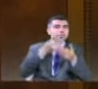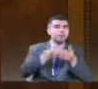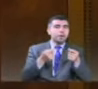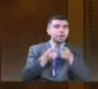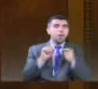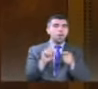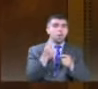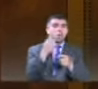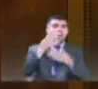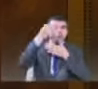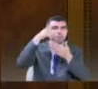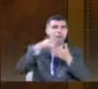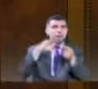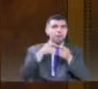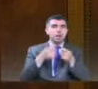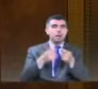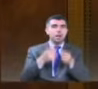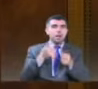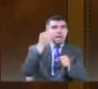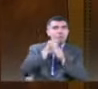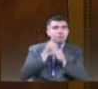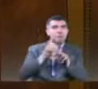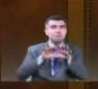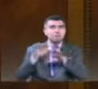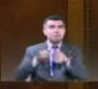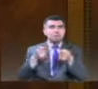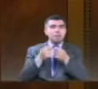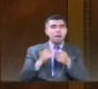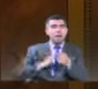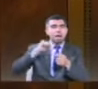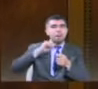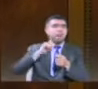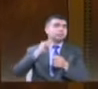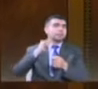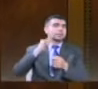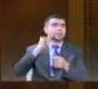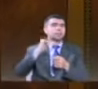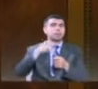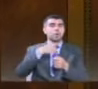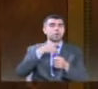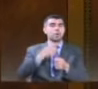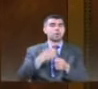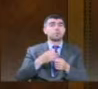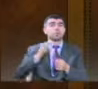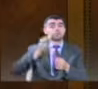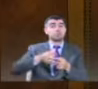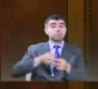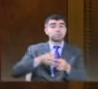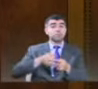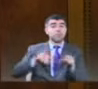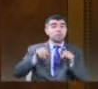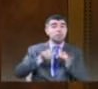المغرب طرفاً قوياً، والعمل بمنطق رابح رابح، وهو المنطق الذي يجب